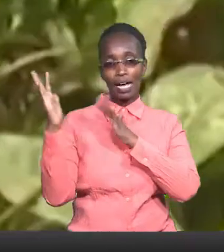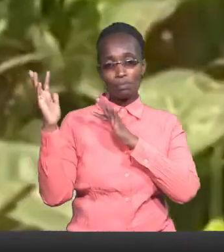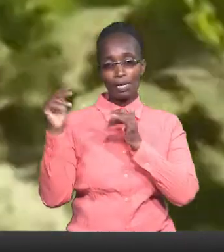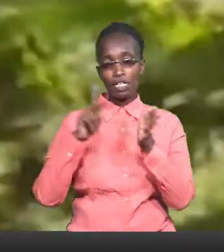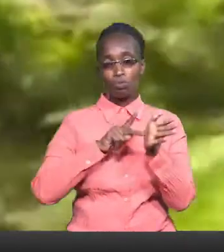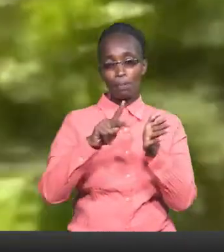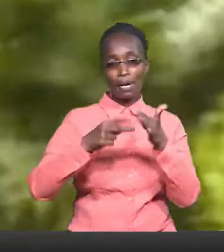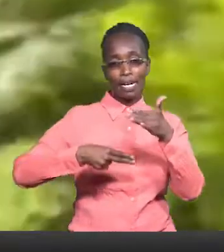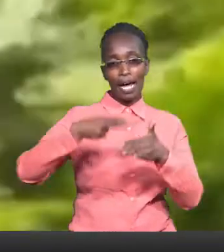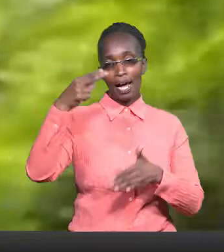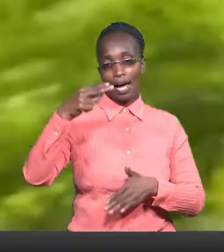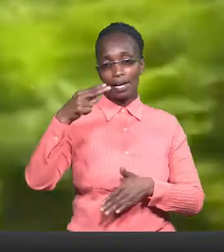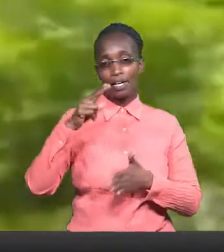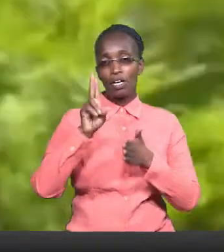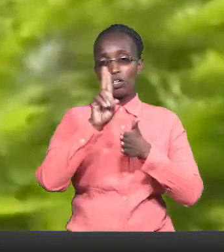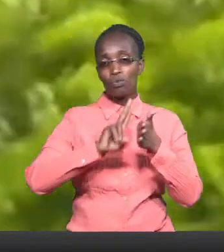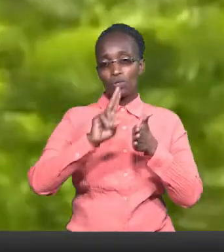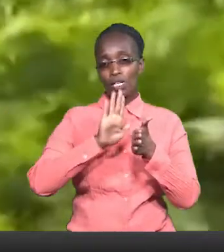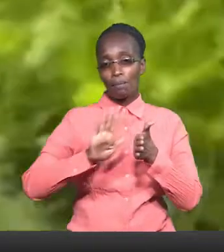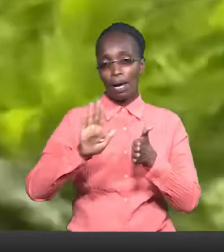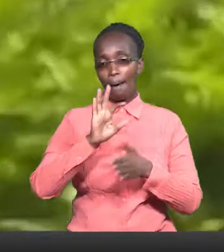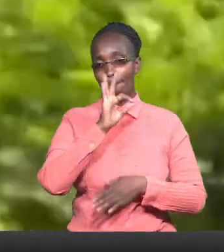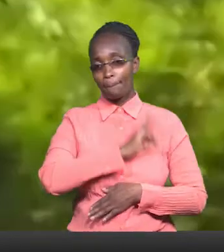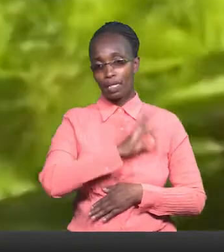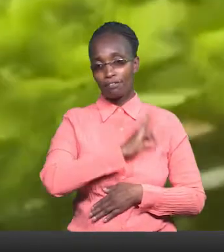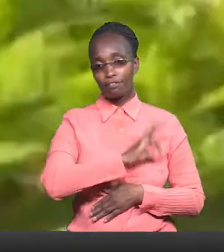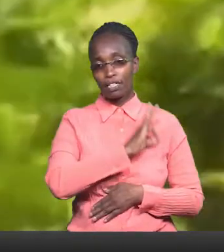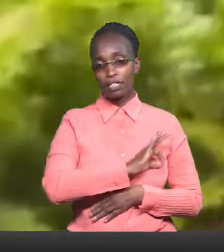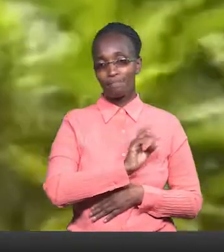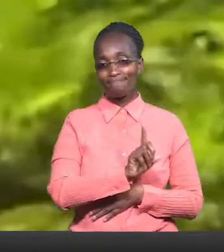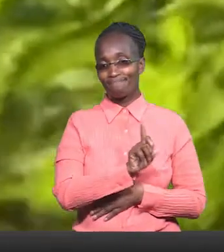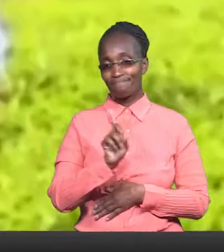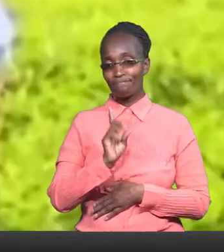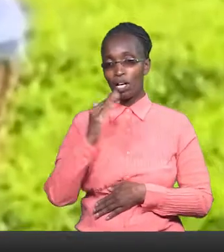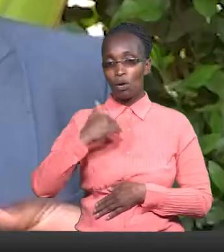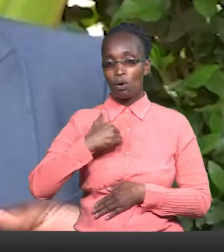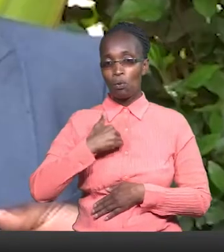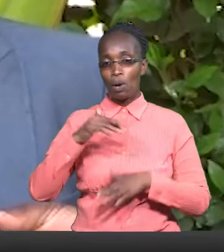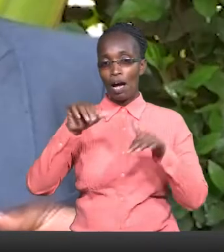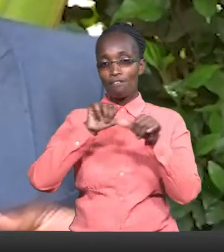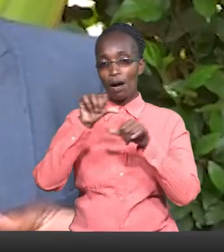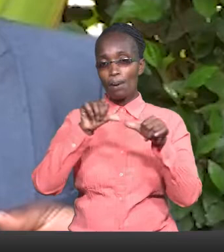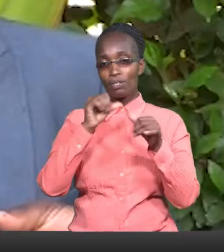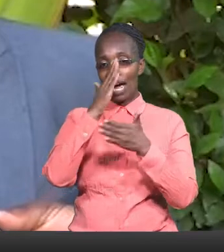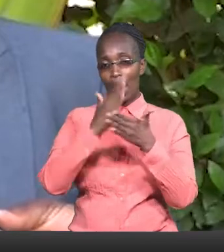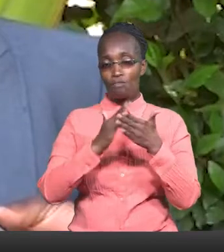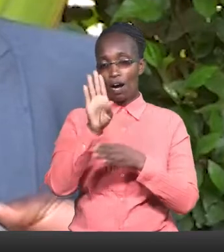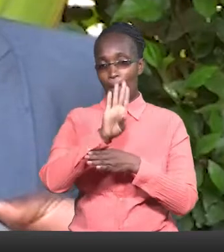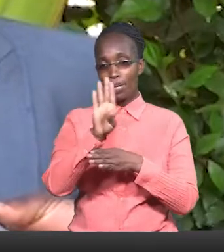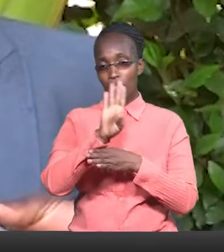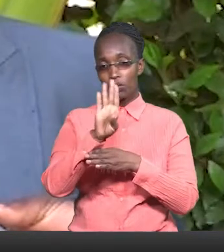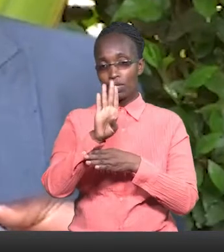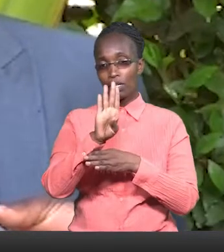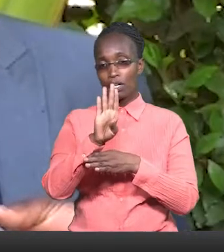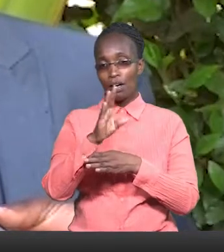ushirika walipaswa kulipwa zaidi ya theluthi moja ya mikopo yao kutumia mapato yao. We have about